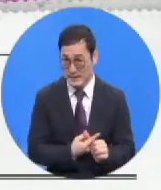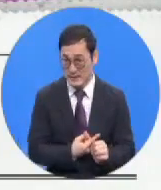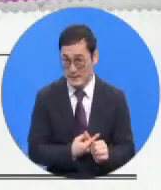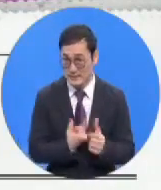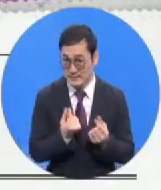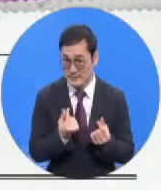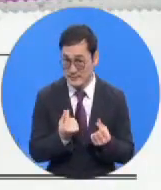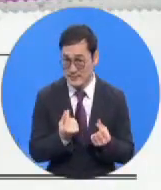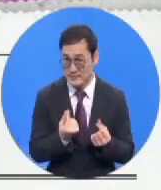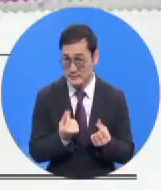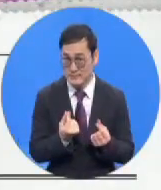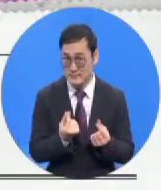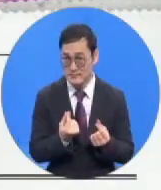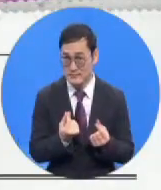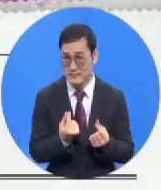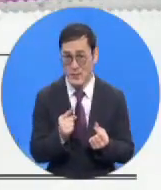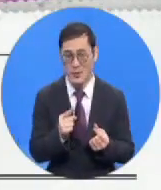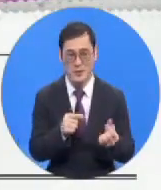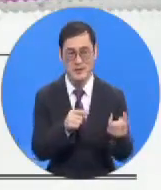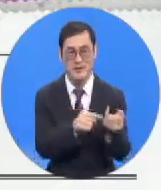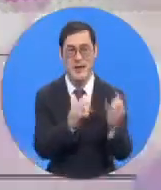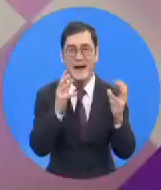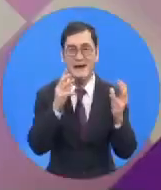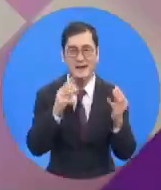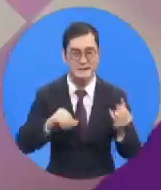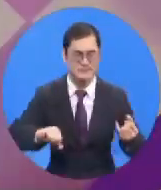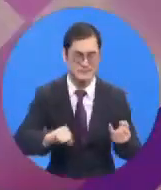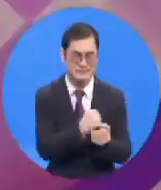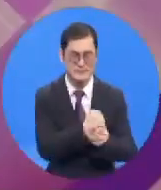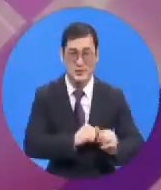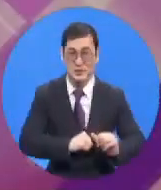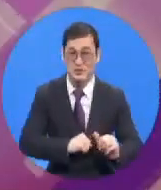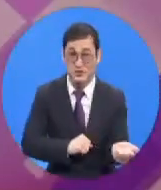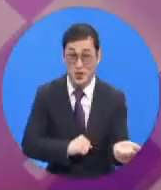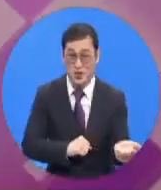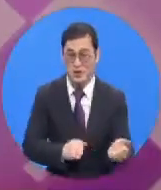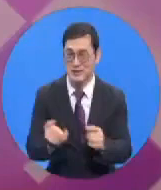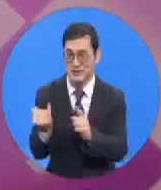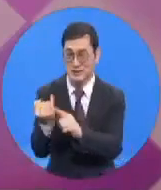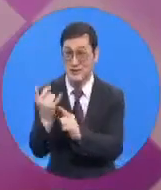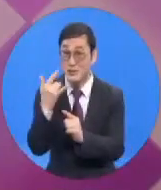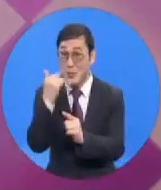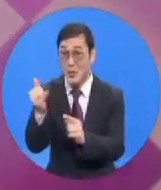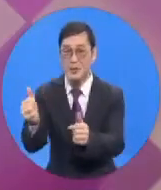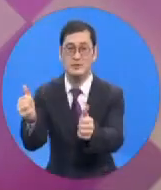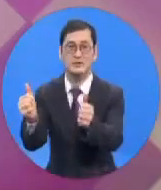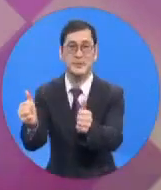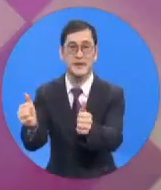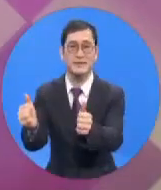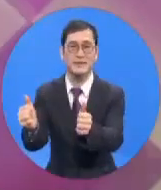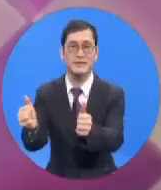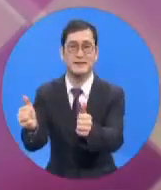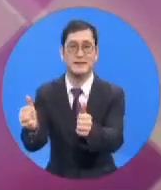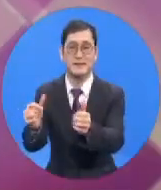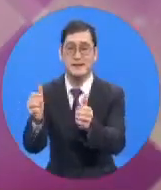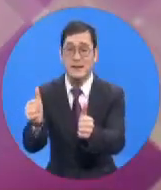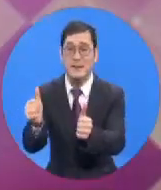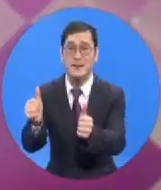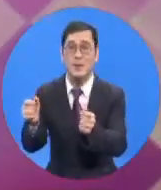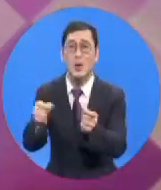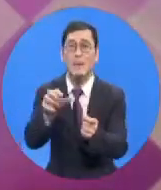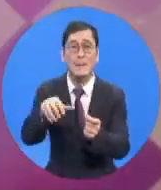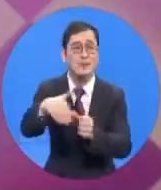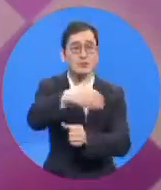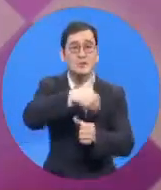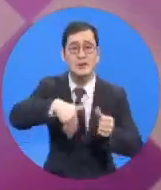어제 정인이 양 재판이 시작되자 국민들의 분노가 굉장히 폭발했었습니다. 어제 법정 앞에 표정 같이